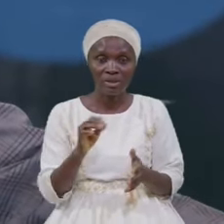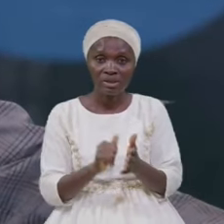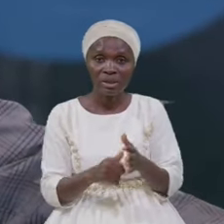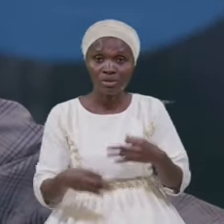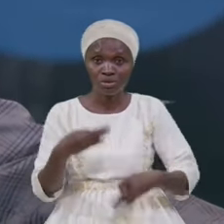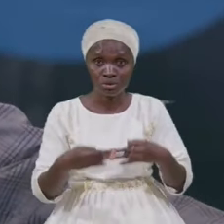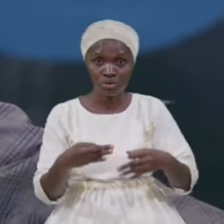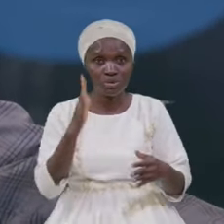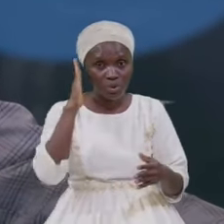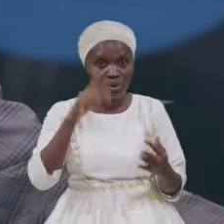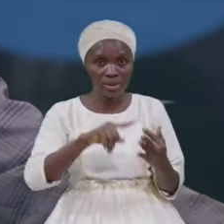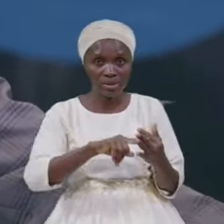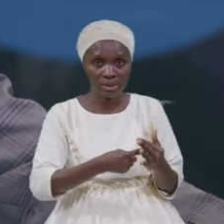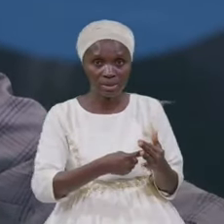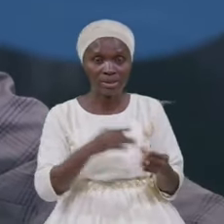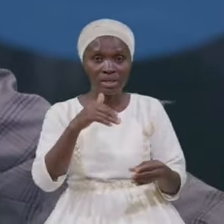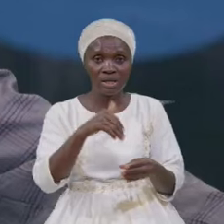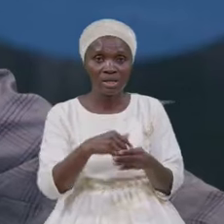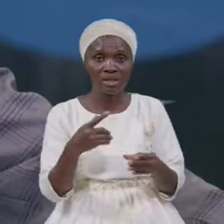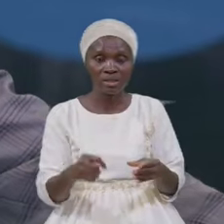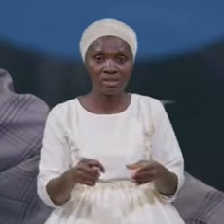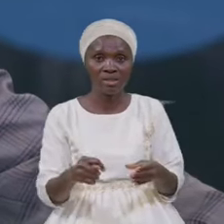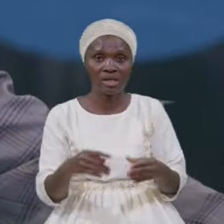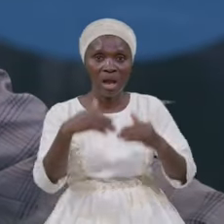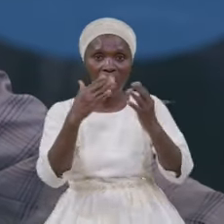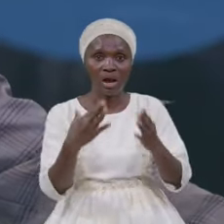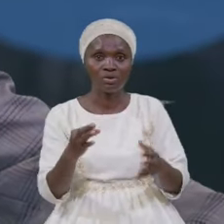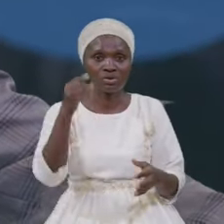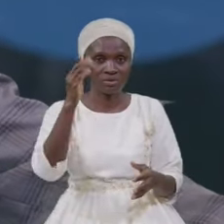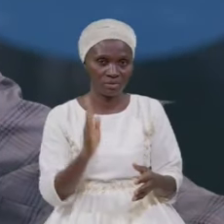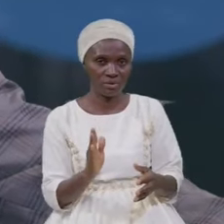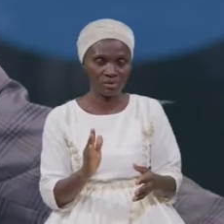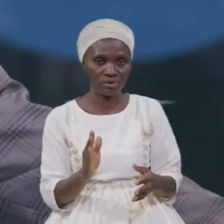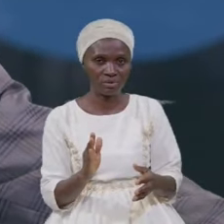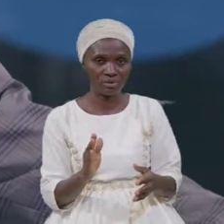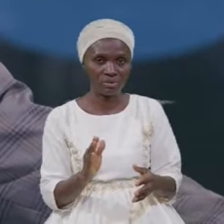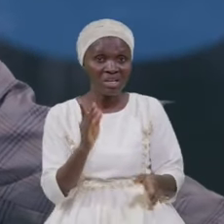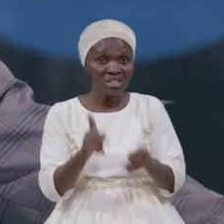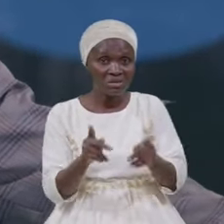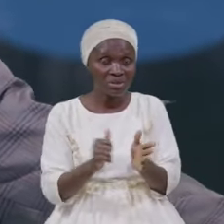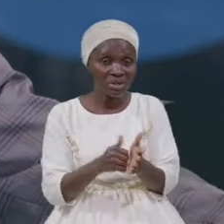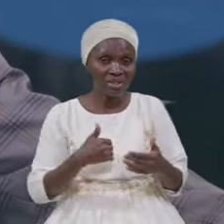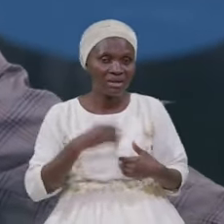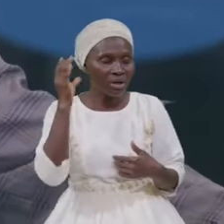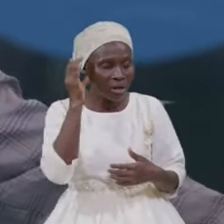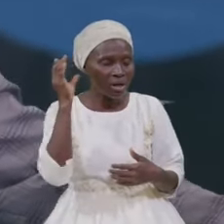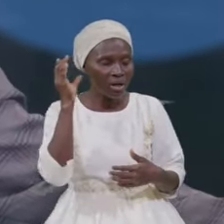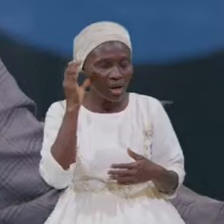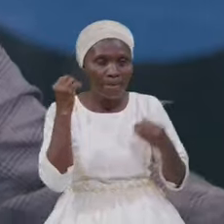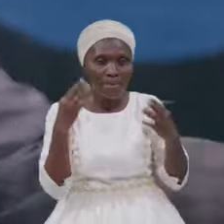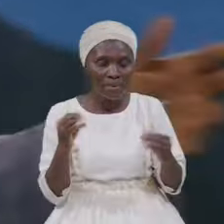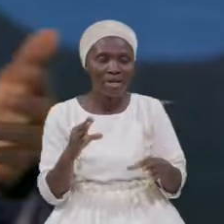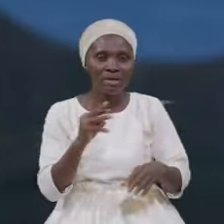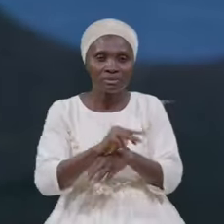Ceux qui ont entendu des messages sur messages sur messages, le jugement va commencer dans